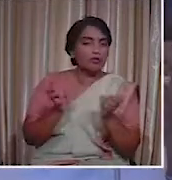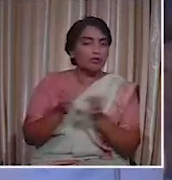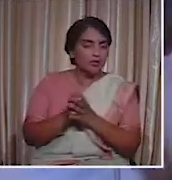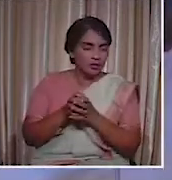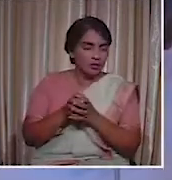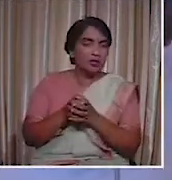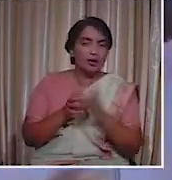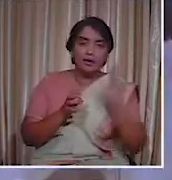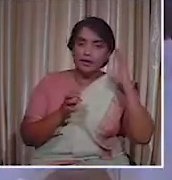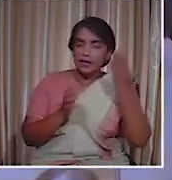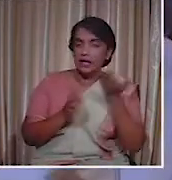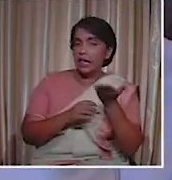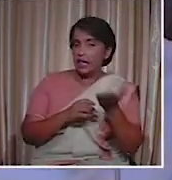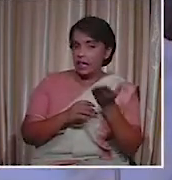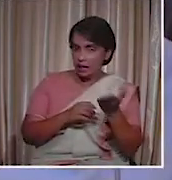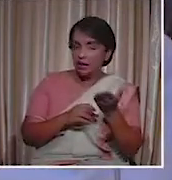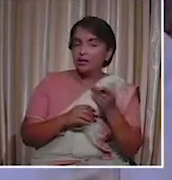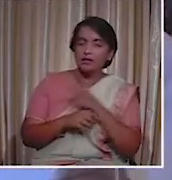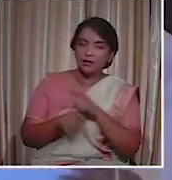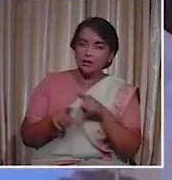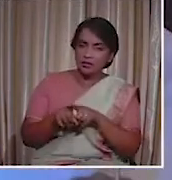විශේෂ ඉල්ලීමට